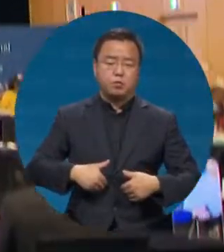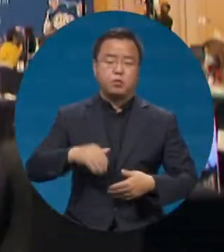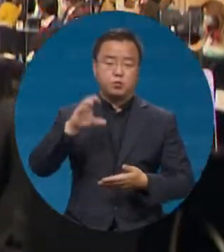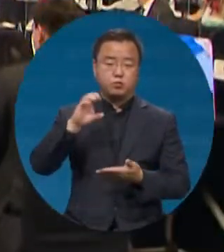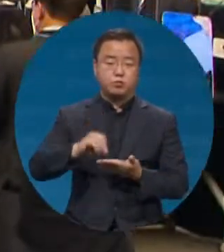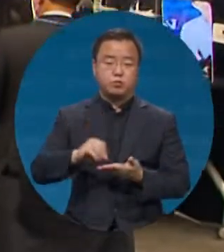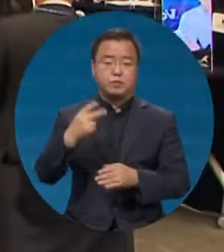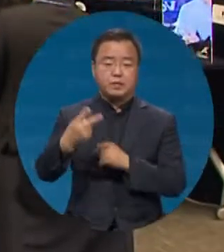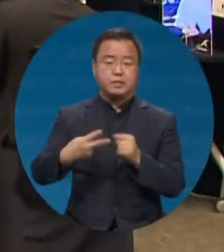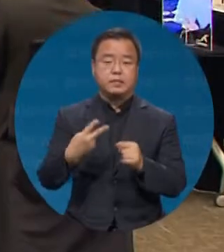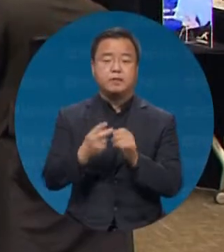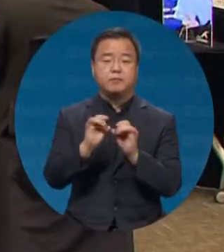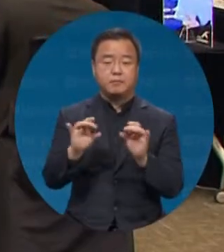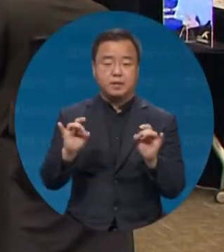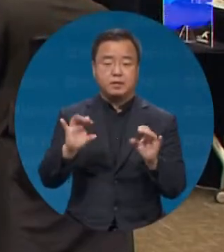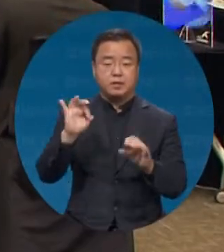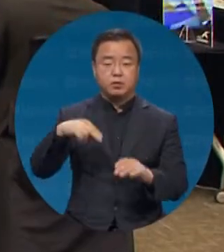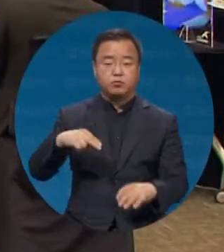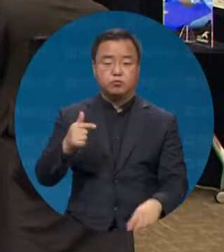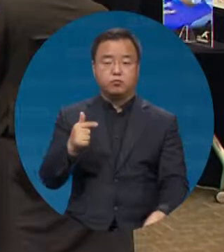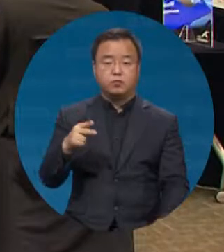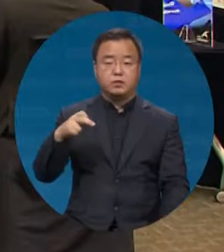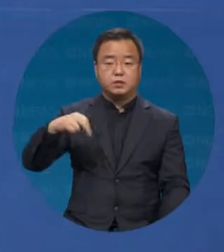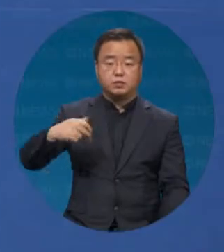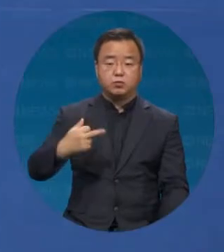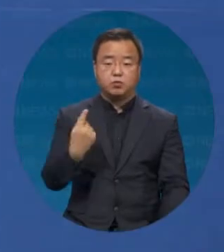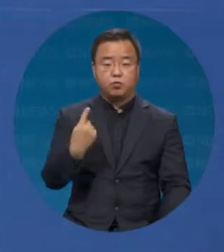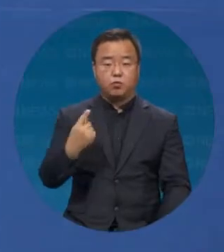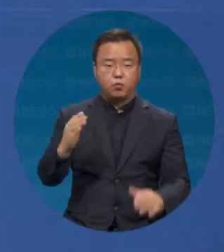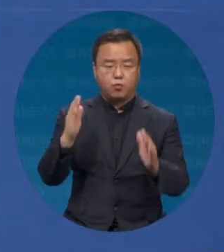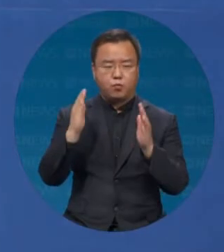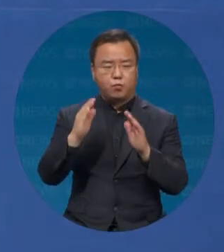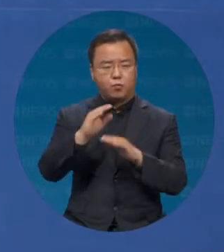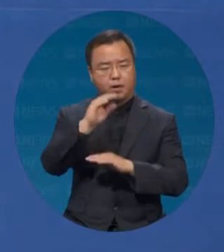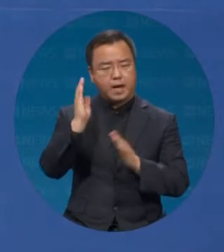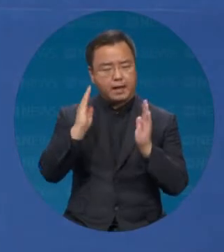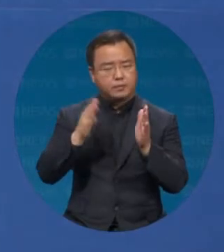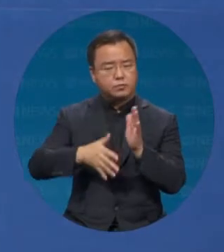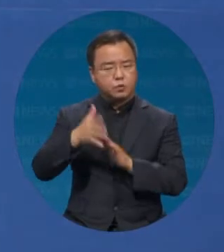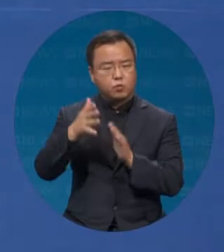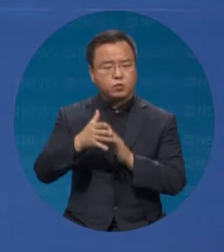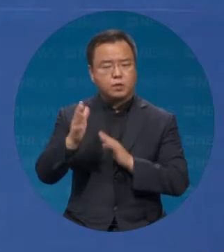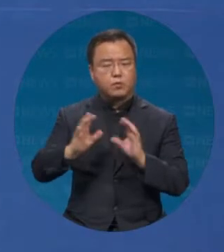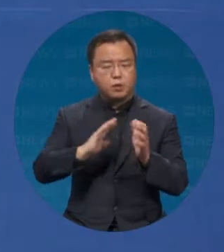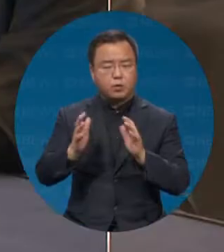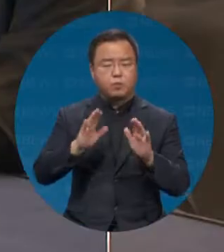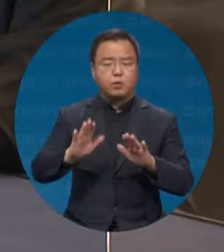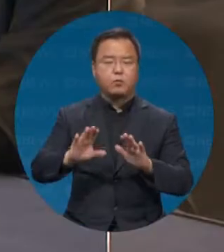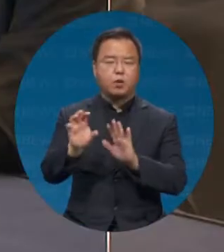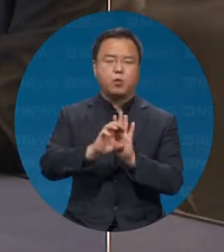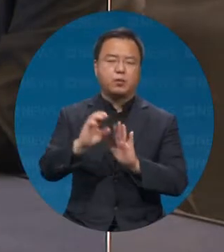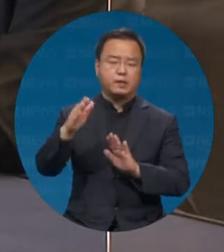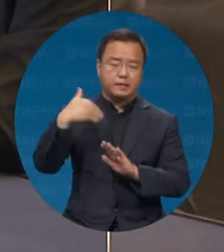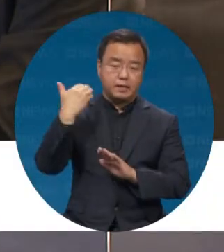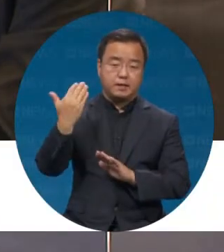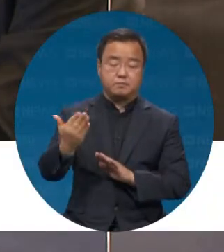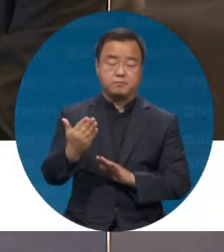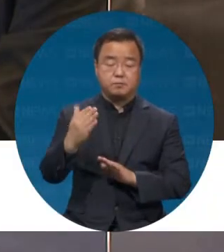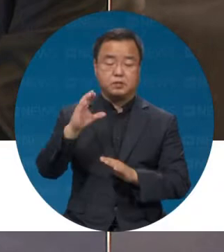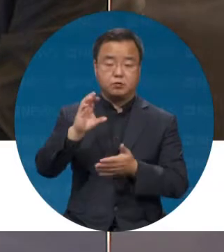열리는 이번 유네스코 학습도시 국제회의의 키워드 역시 포스트 코로나입니다. 오늘 인천 송도에 모인 전